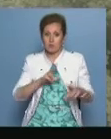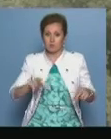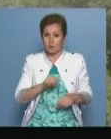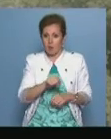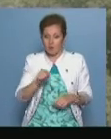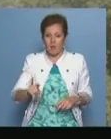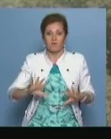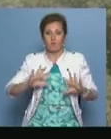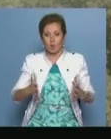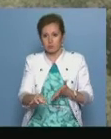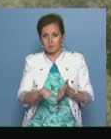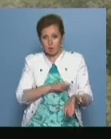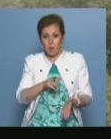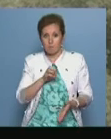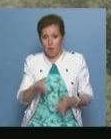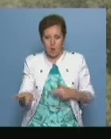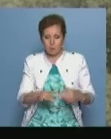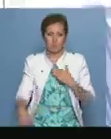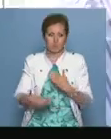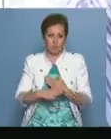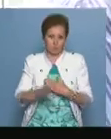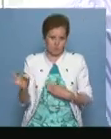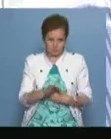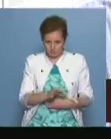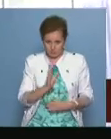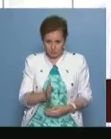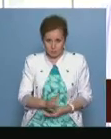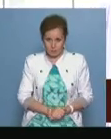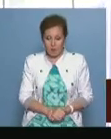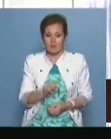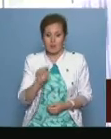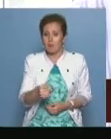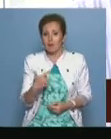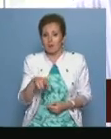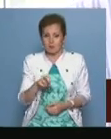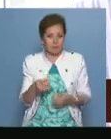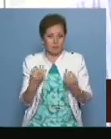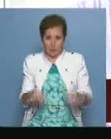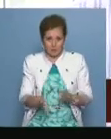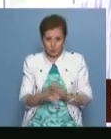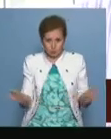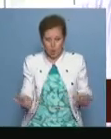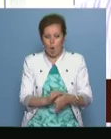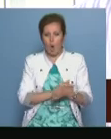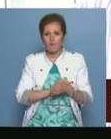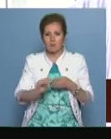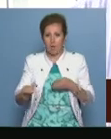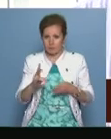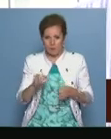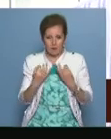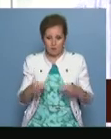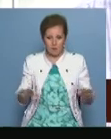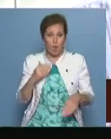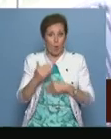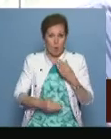случае экстренных мер помощь придет незамедлительно. Там, где не разрешено, вернее, официально не разрешено